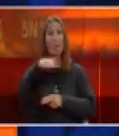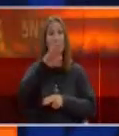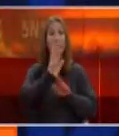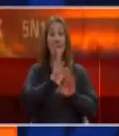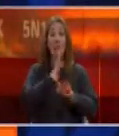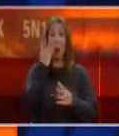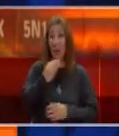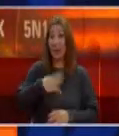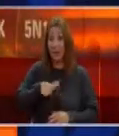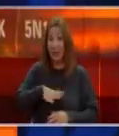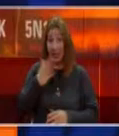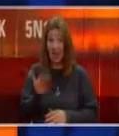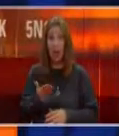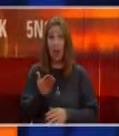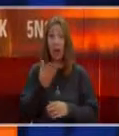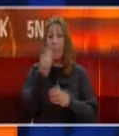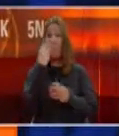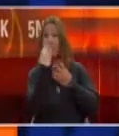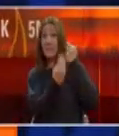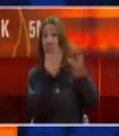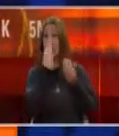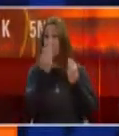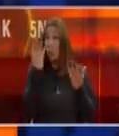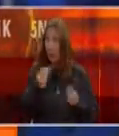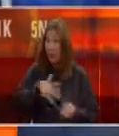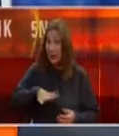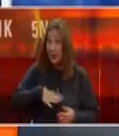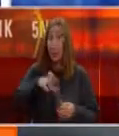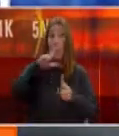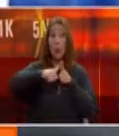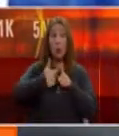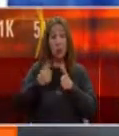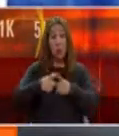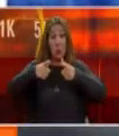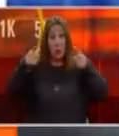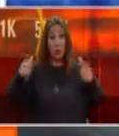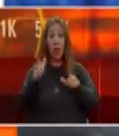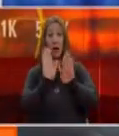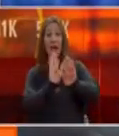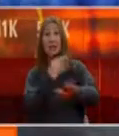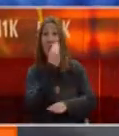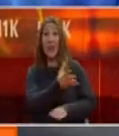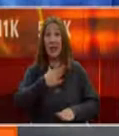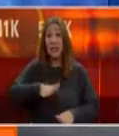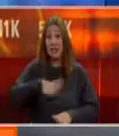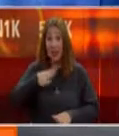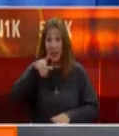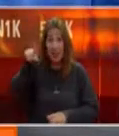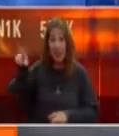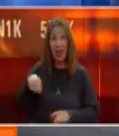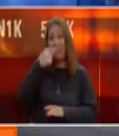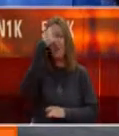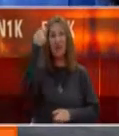destek olmak isteyenlere, bağış vermek isteyenlere, projelerin büyümesine katkıda bulunmak isteyenlere de